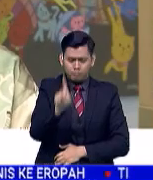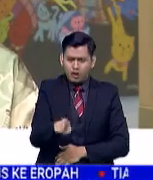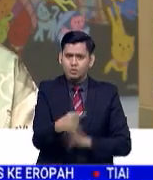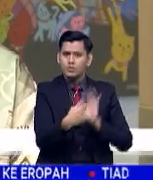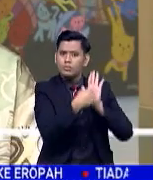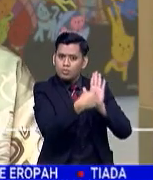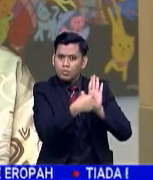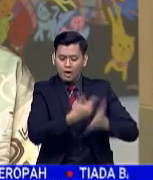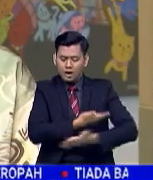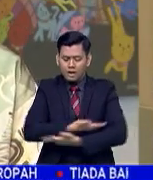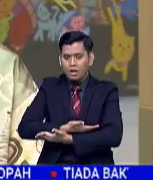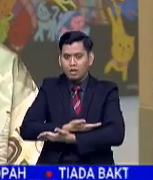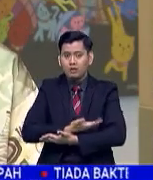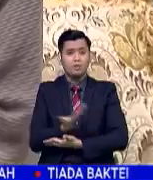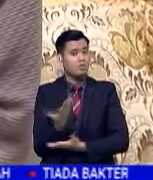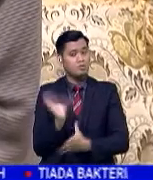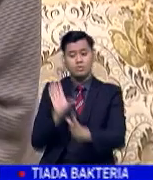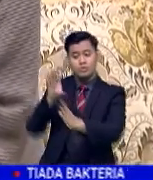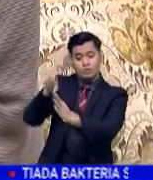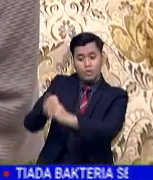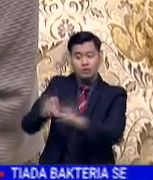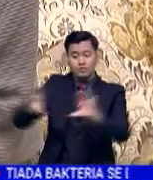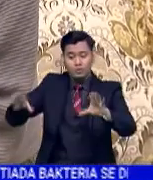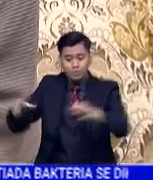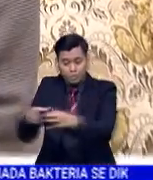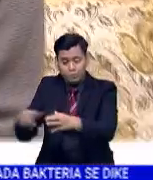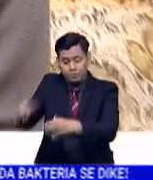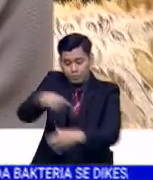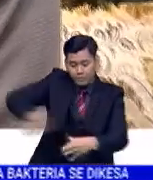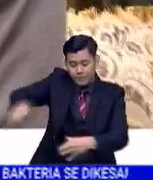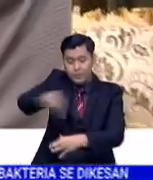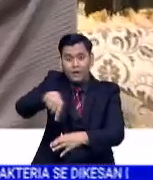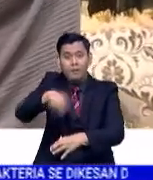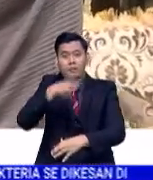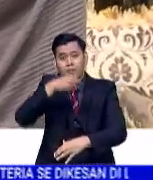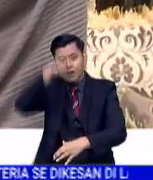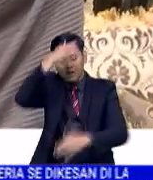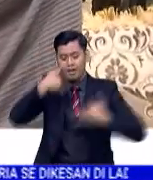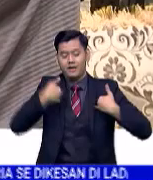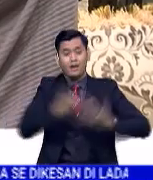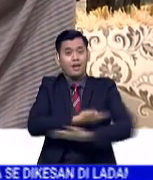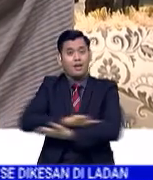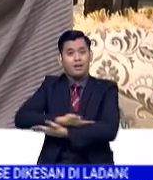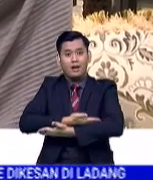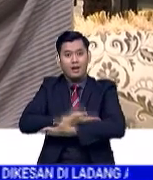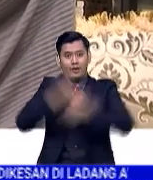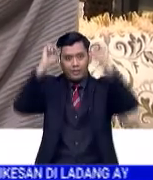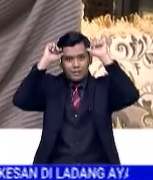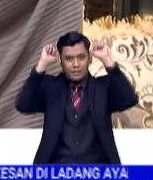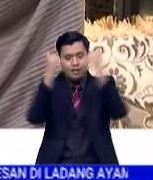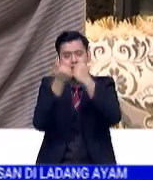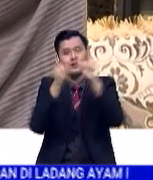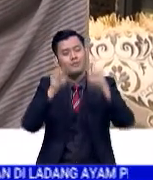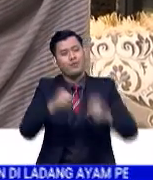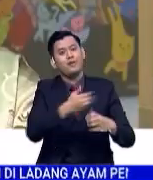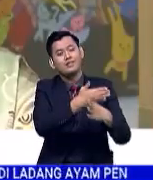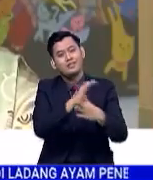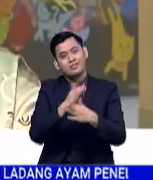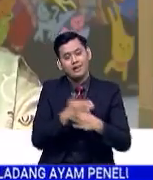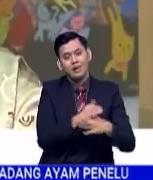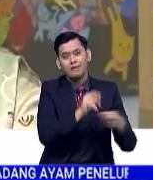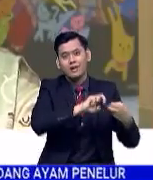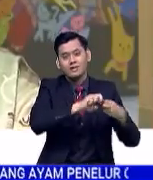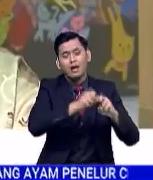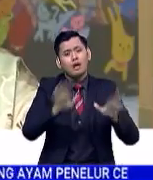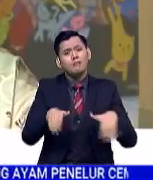dedahkan dan masuk grup parents yang ada anak autism yang dia boleh share masalah, boleh share macam mana kita